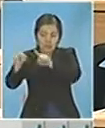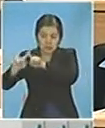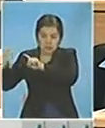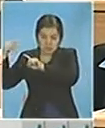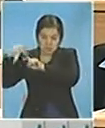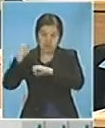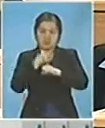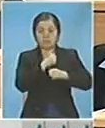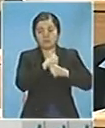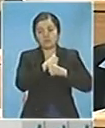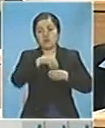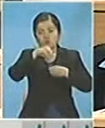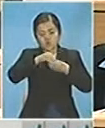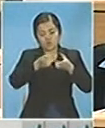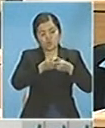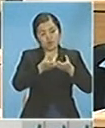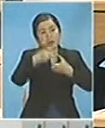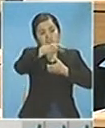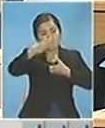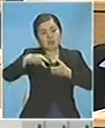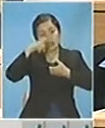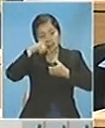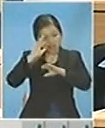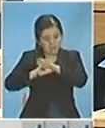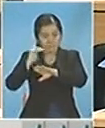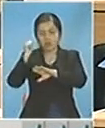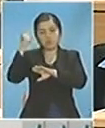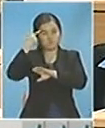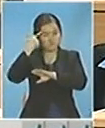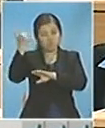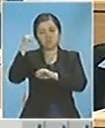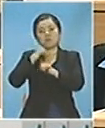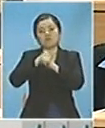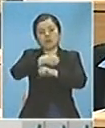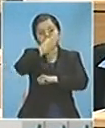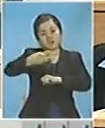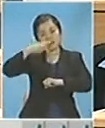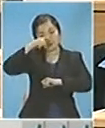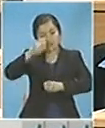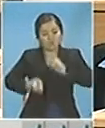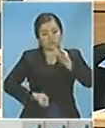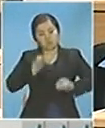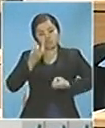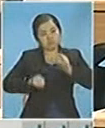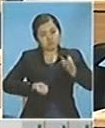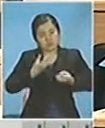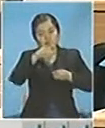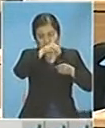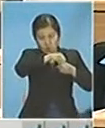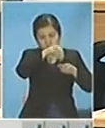แล้วแต่เป็นราชบัณฑิตและผู้ทรงความรู้ทั้งนั้นก็ได้แสดงความคิดเห็นเอาไว้ใน